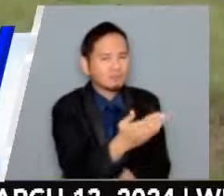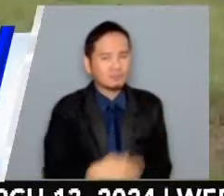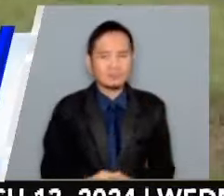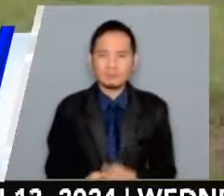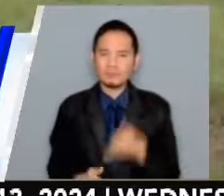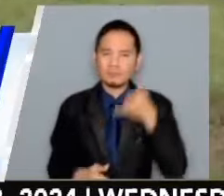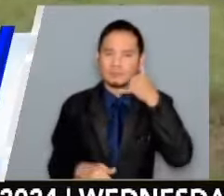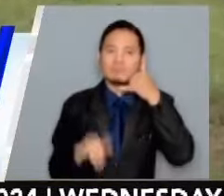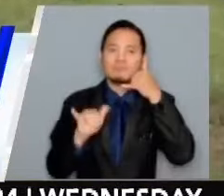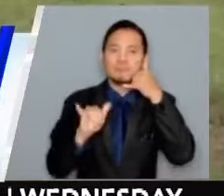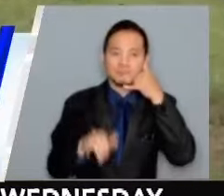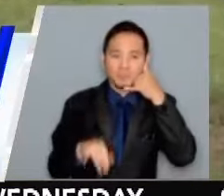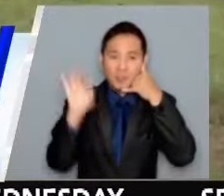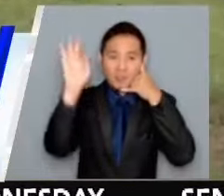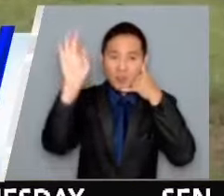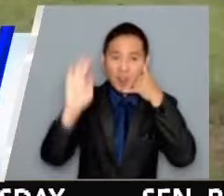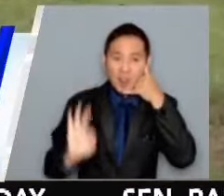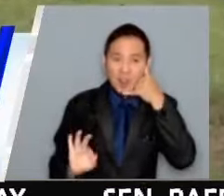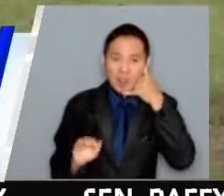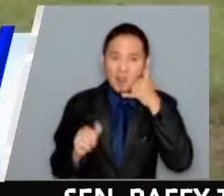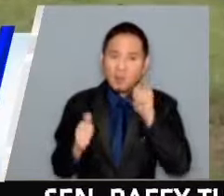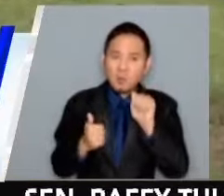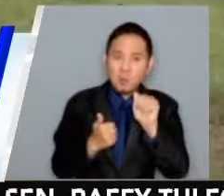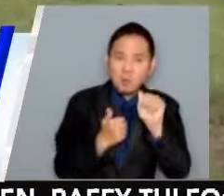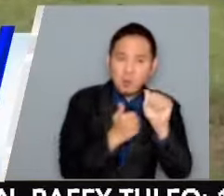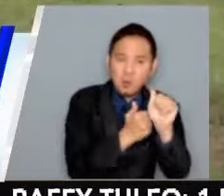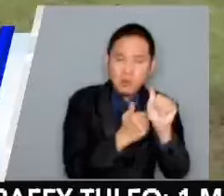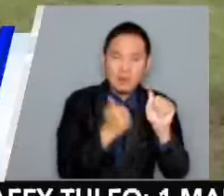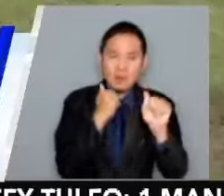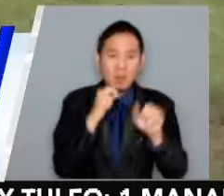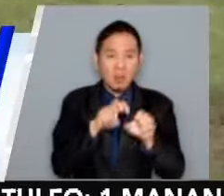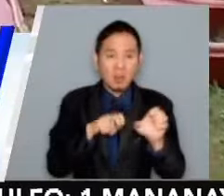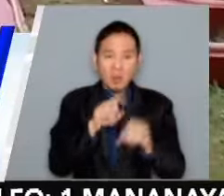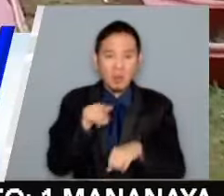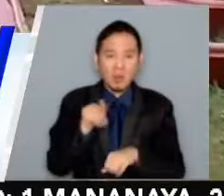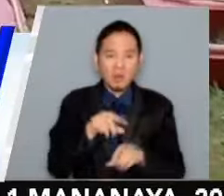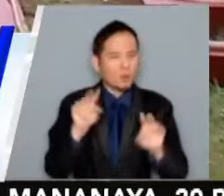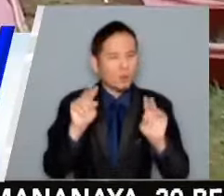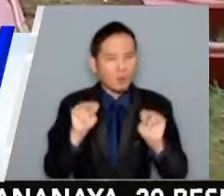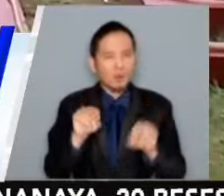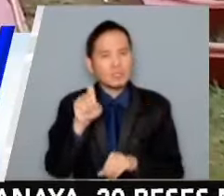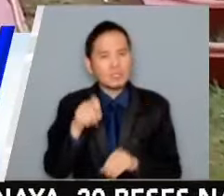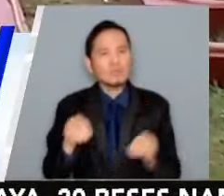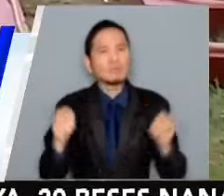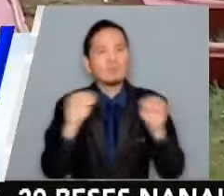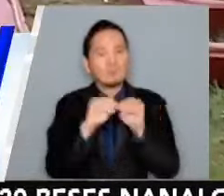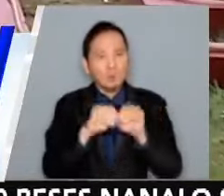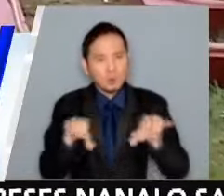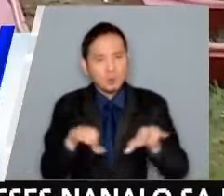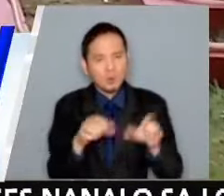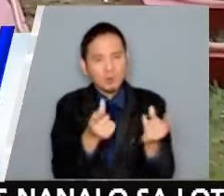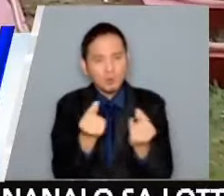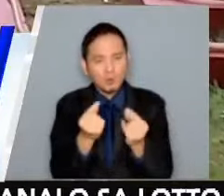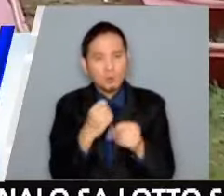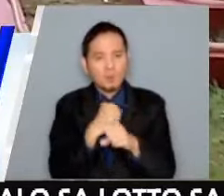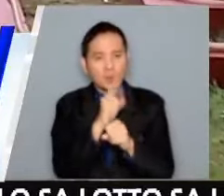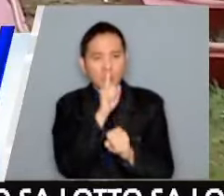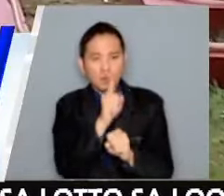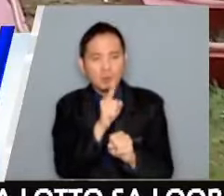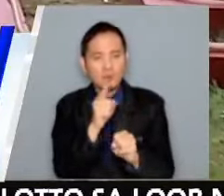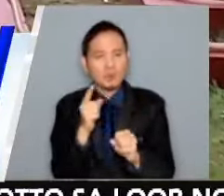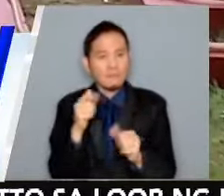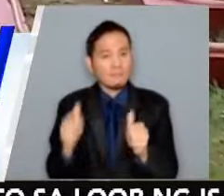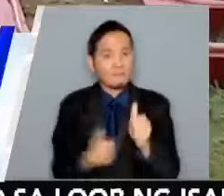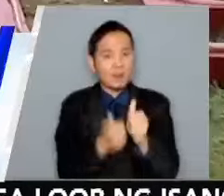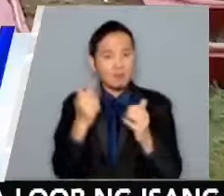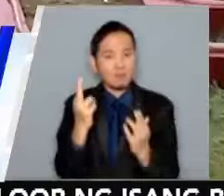tayo tumasang-ayon dyan. Instead, tayo ay magpapaigting o mag-enhance ang ating implementation ng ating catch-up Fridays. We